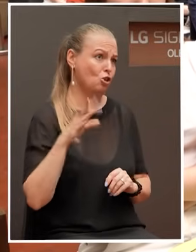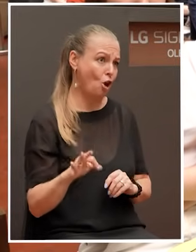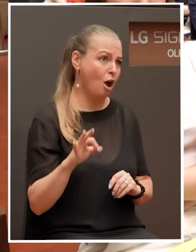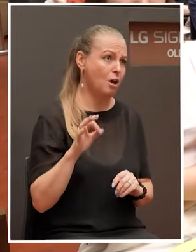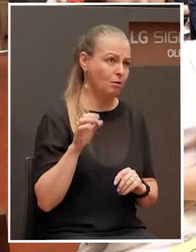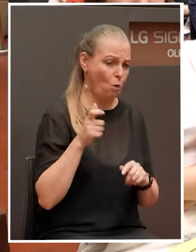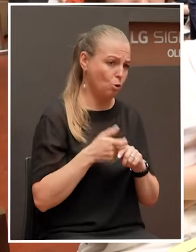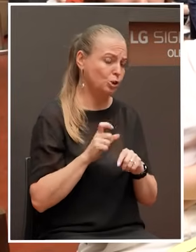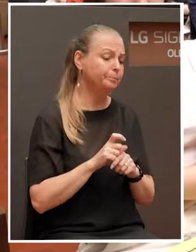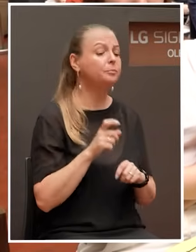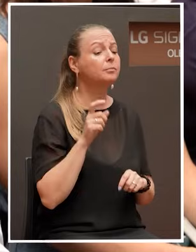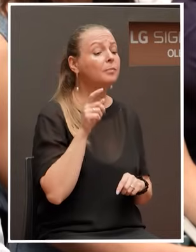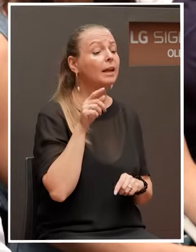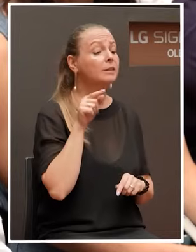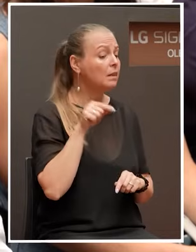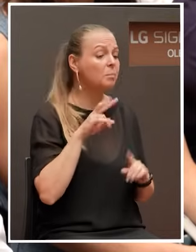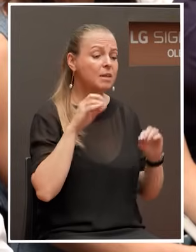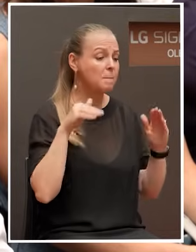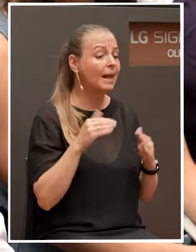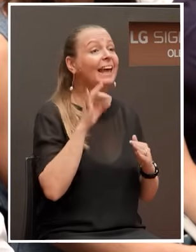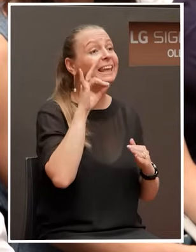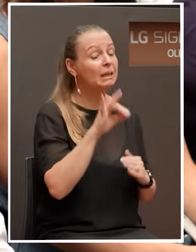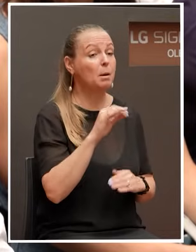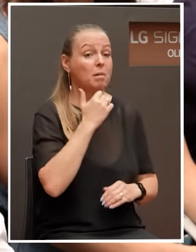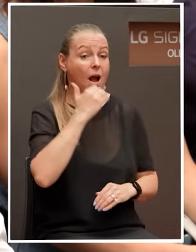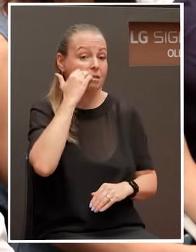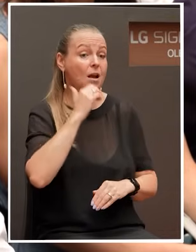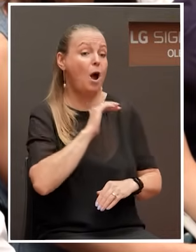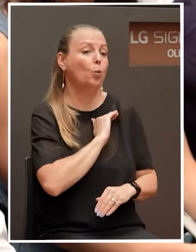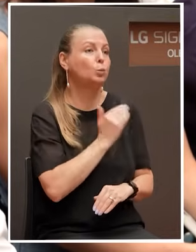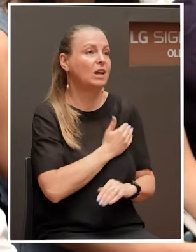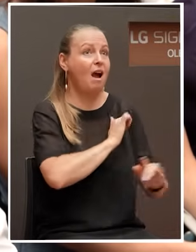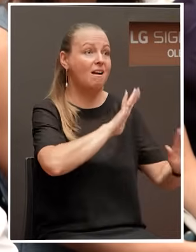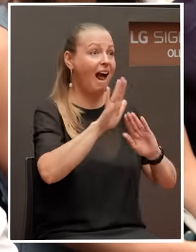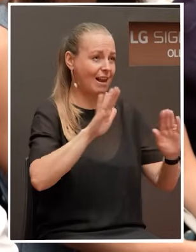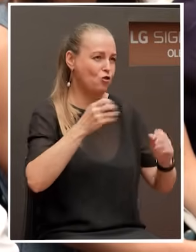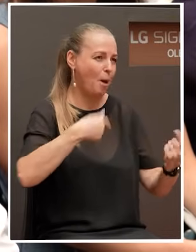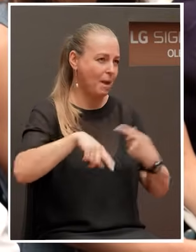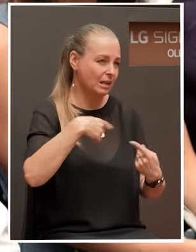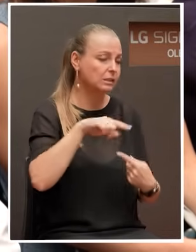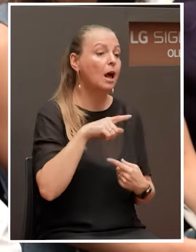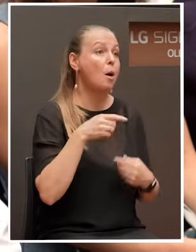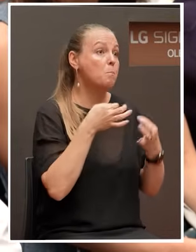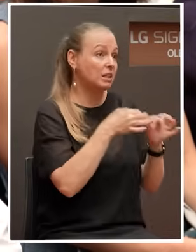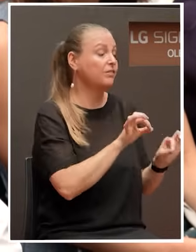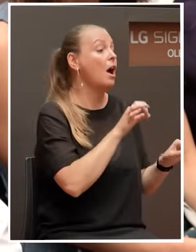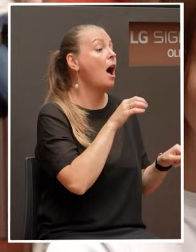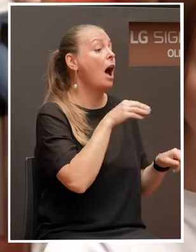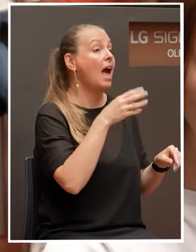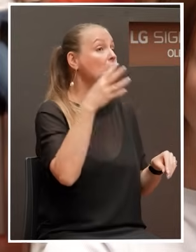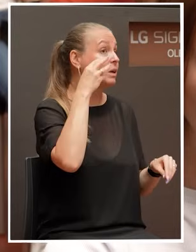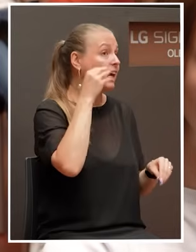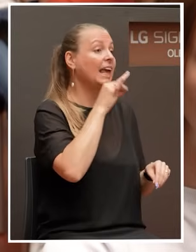иначе. Но, тем не менее, именно усилия коммерческих галерей позволяют импрессионистам, включая Моне,